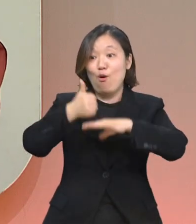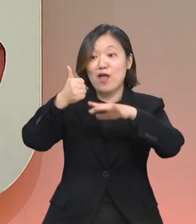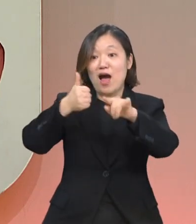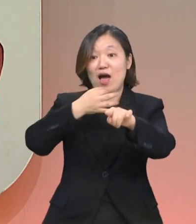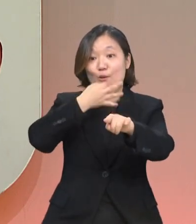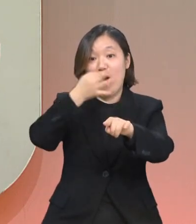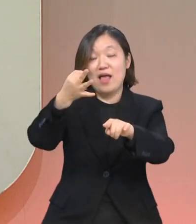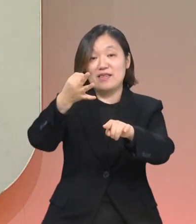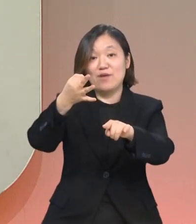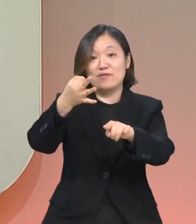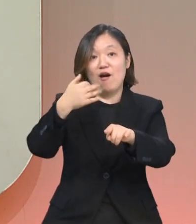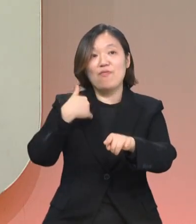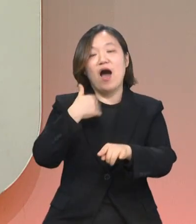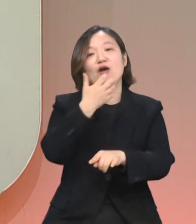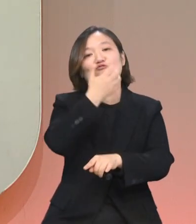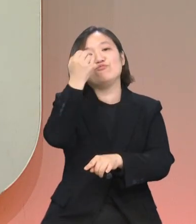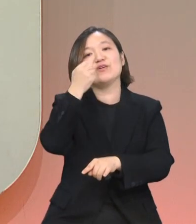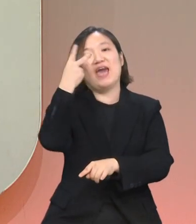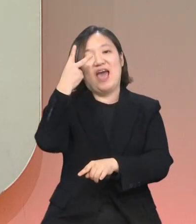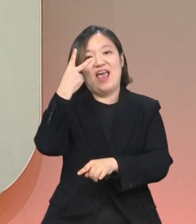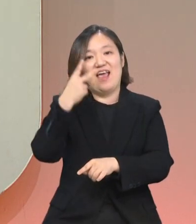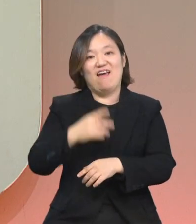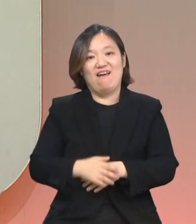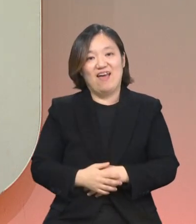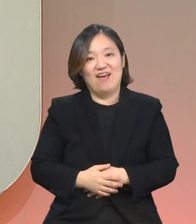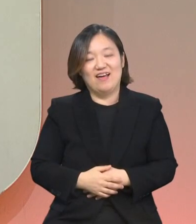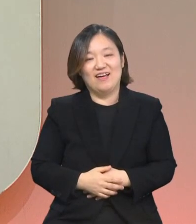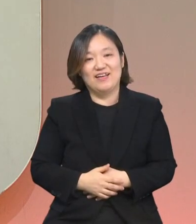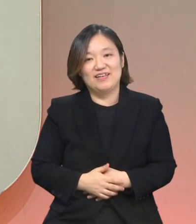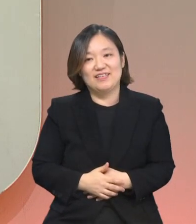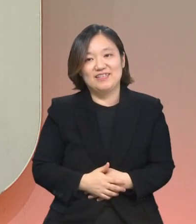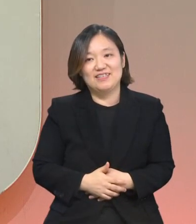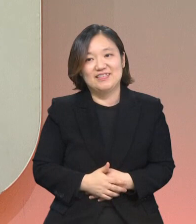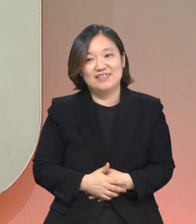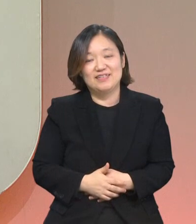외치면서 꿈에서 탔겠대요 그리고